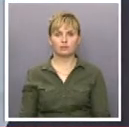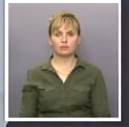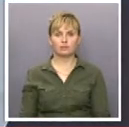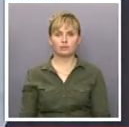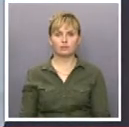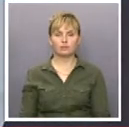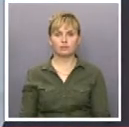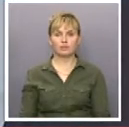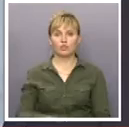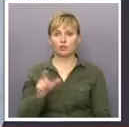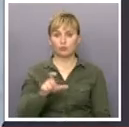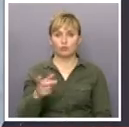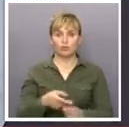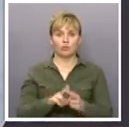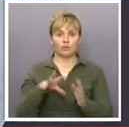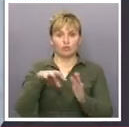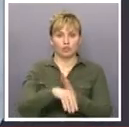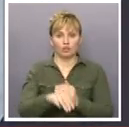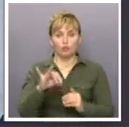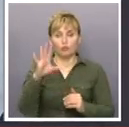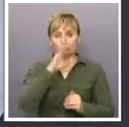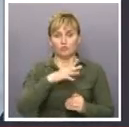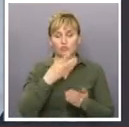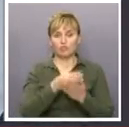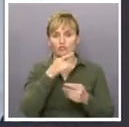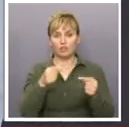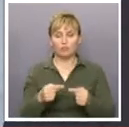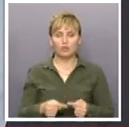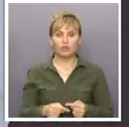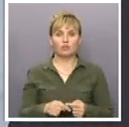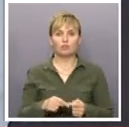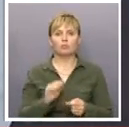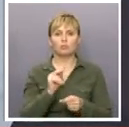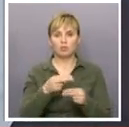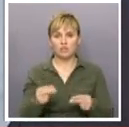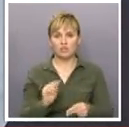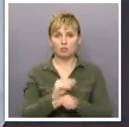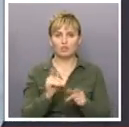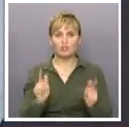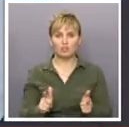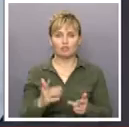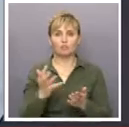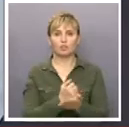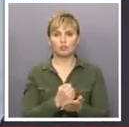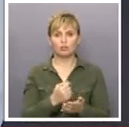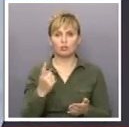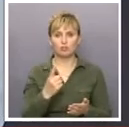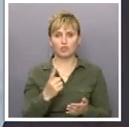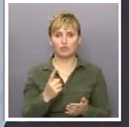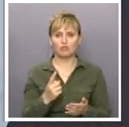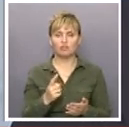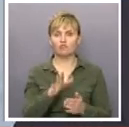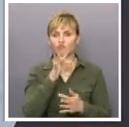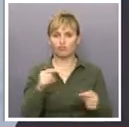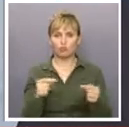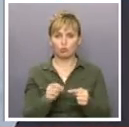Те вкладчики, которые успели своевременно подписали дополнительные соглашения, они получат первый транш компенсации в срок,